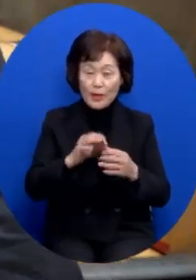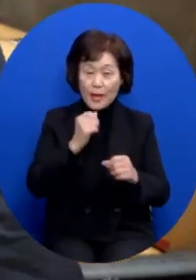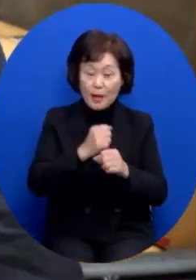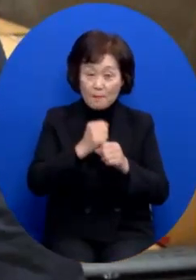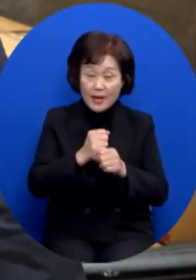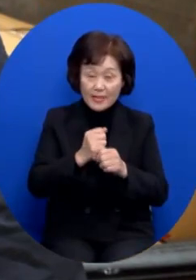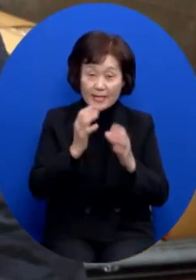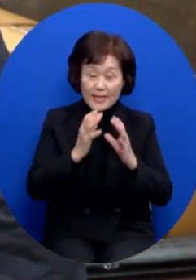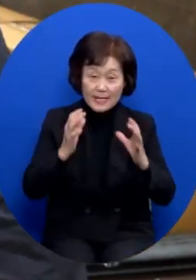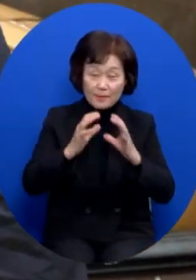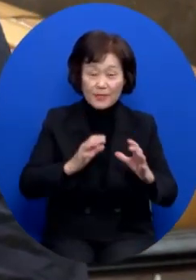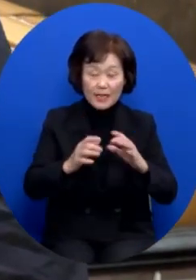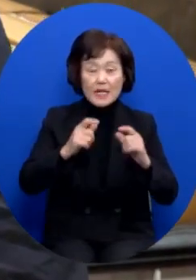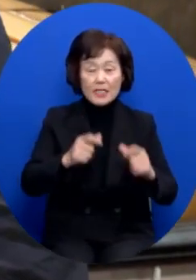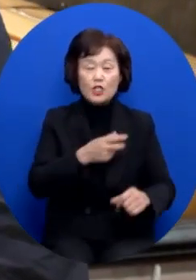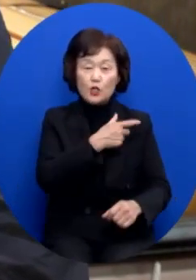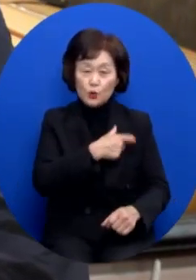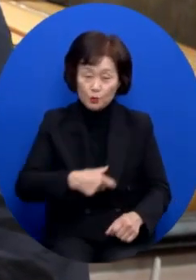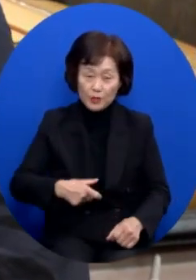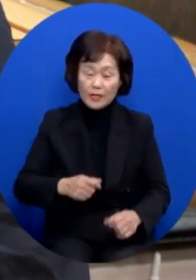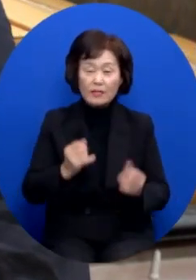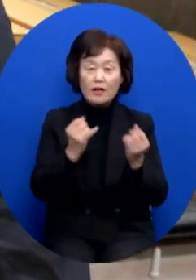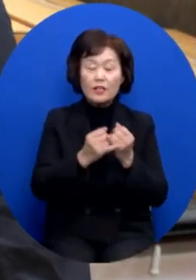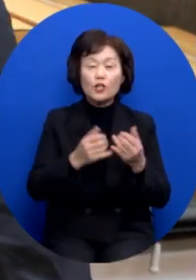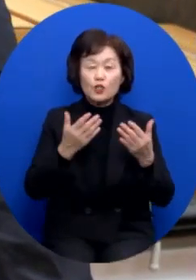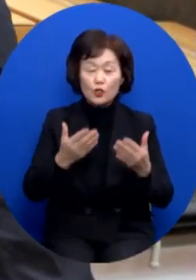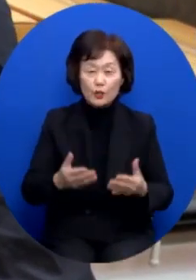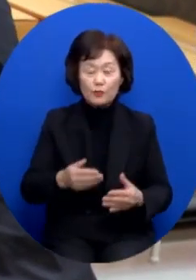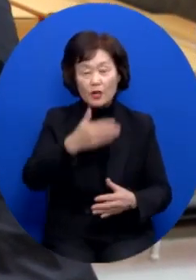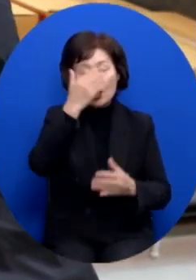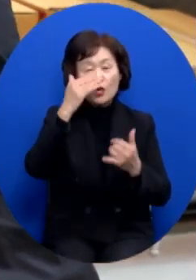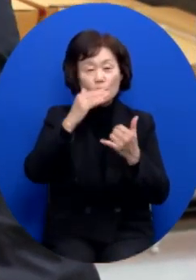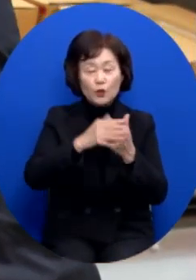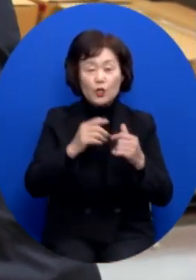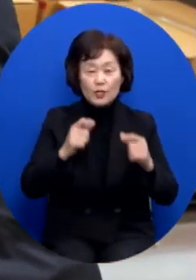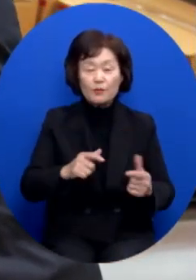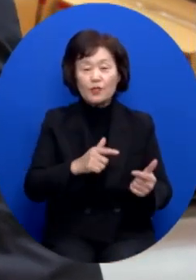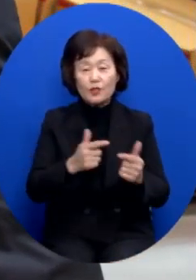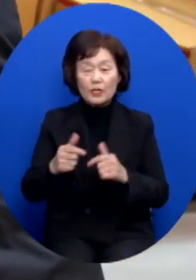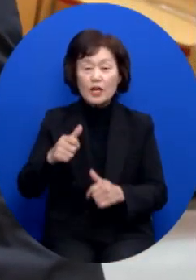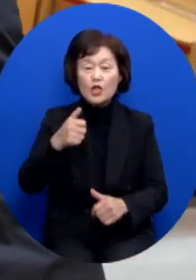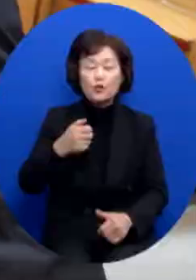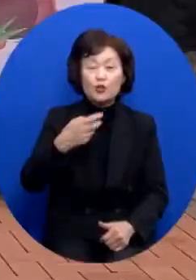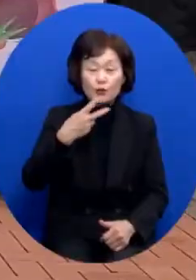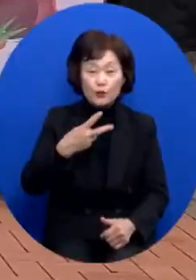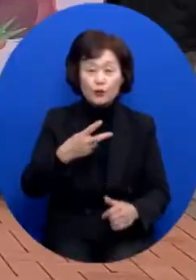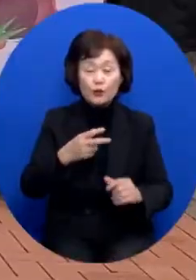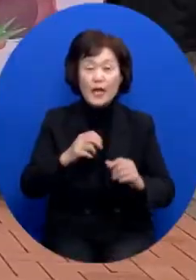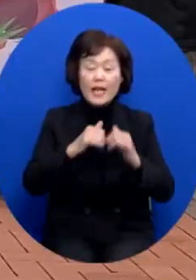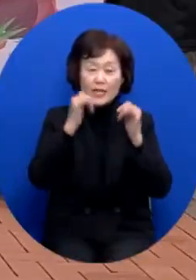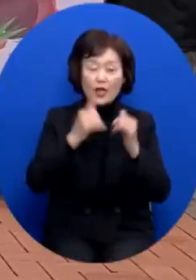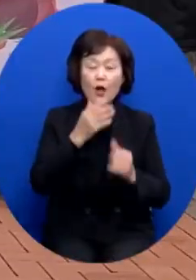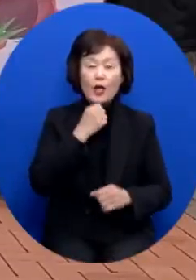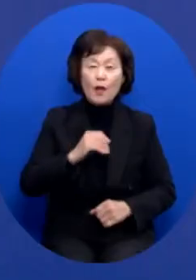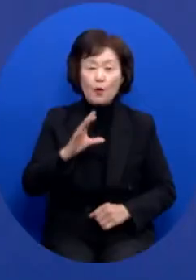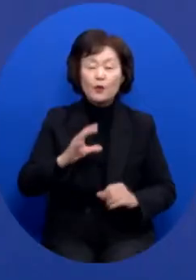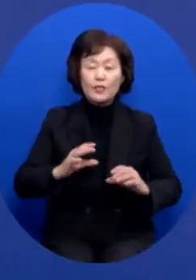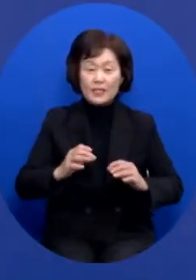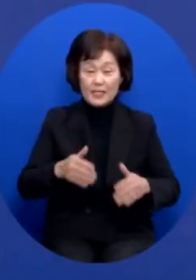지역 주민센터와 여성쉼터, 청소년쉼터 등 52개 사회복지시설에 전달할 예정입니다.